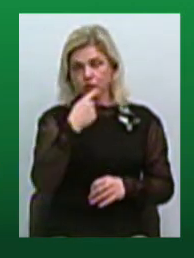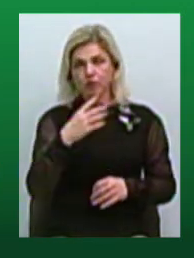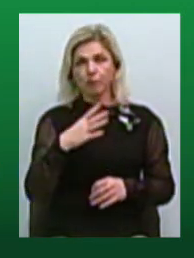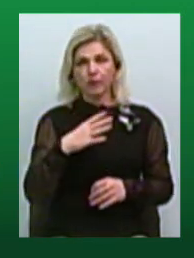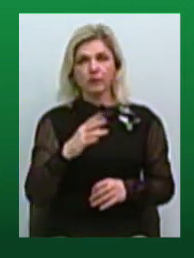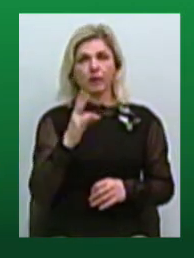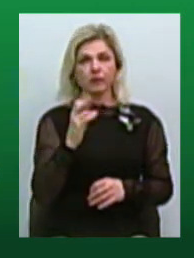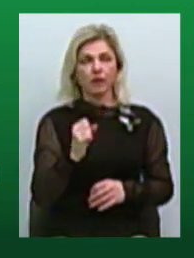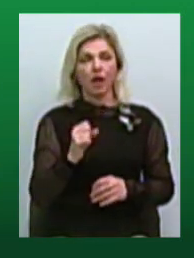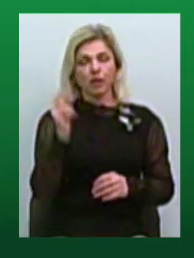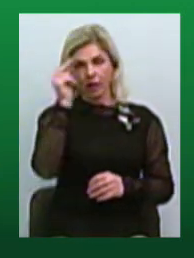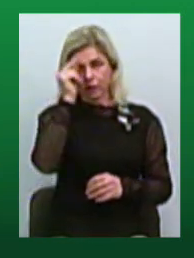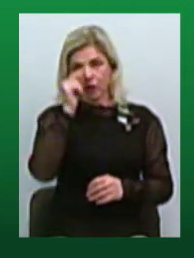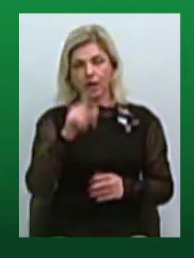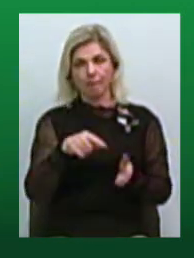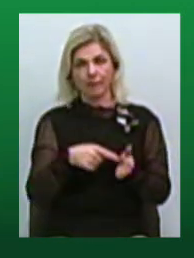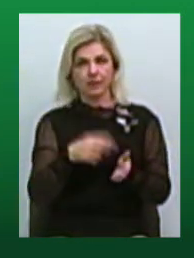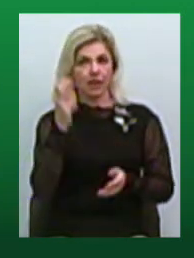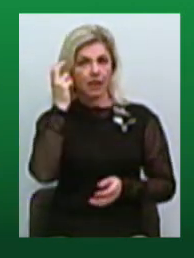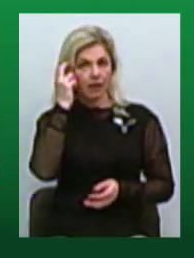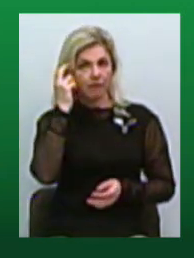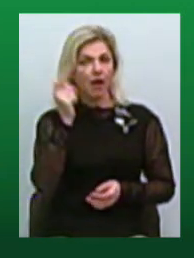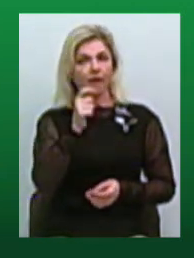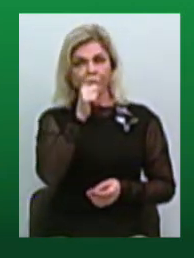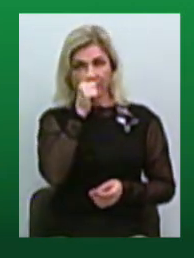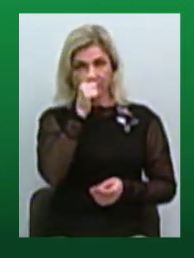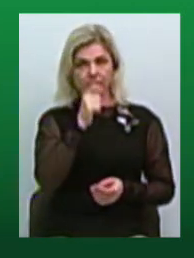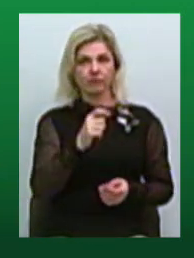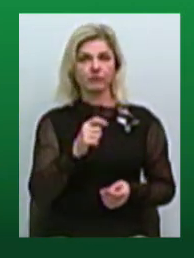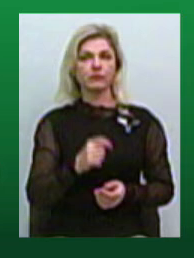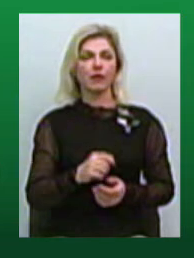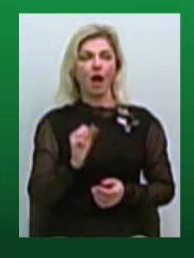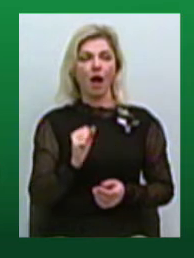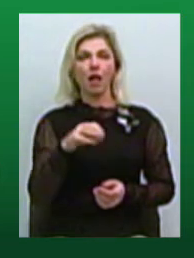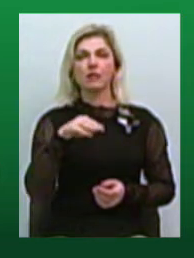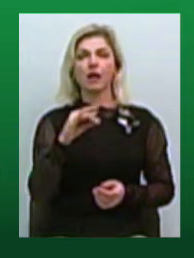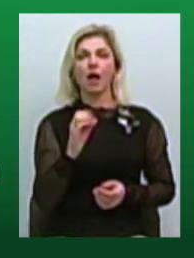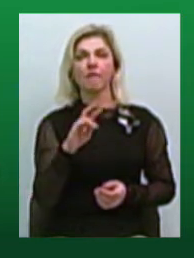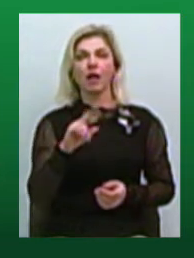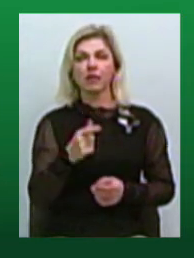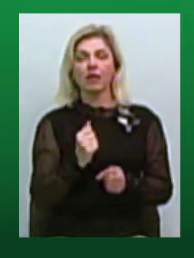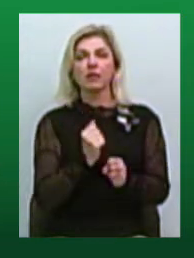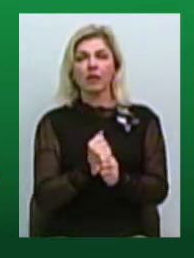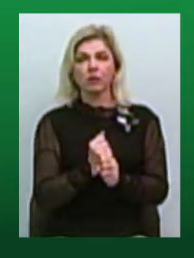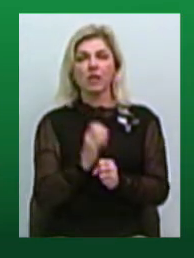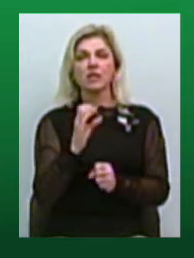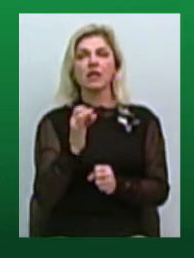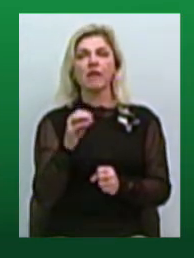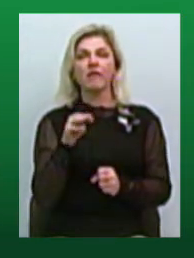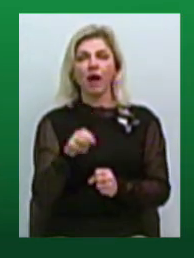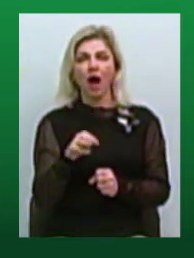в місті Києві в квітні місяці, а уже в травні здійснювали